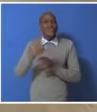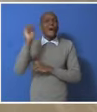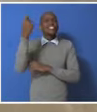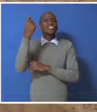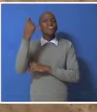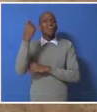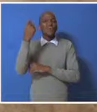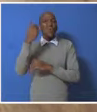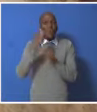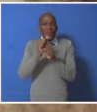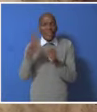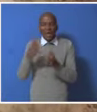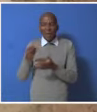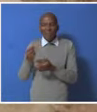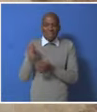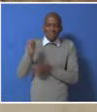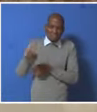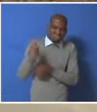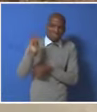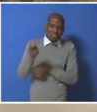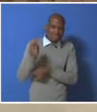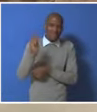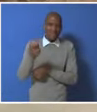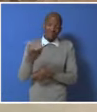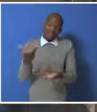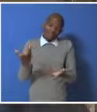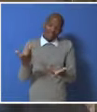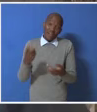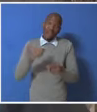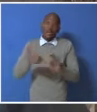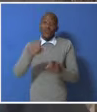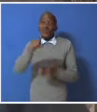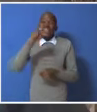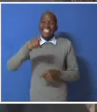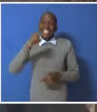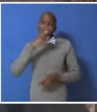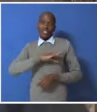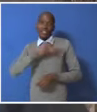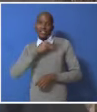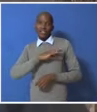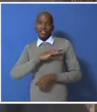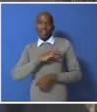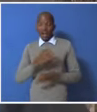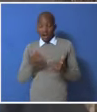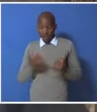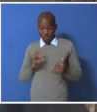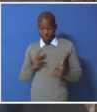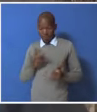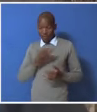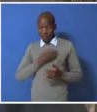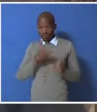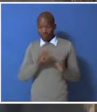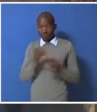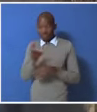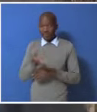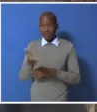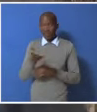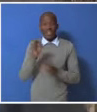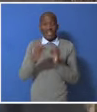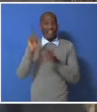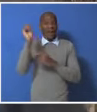dirisa ditshenyegelo dipe, go a re go nne le ditshenyegelo gore o tle o kgone go bona dipoelo. Yaanong rona ne re dumela tota gore mo re go dirileng mo ga re